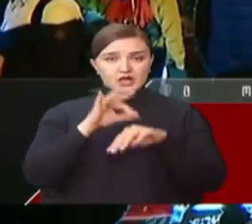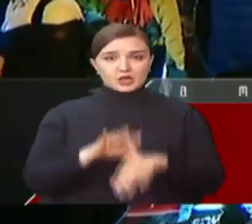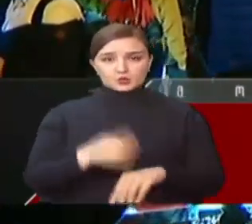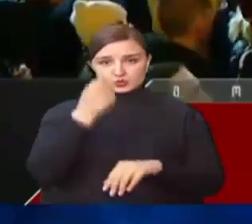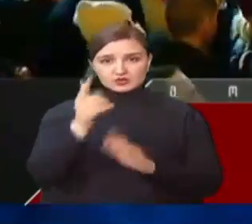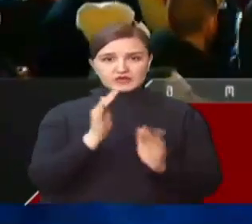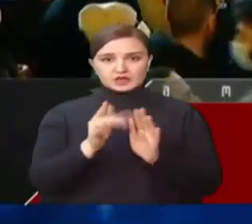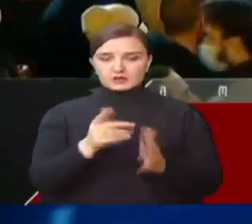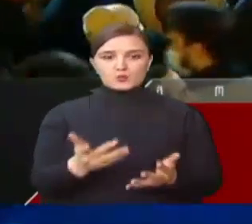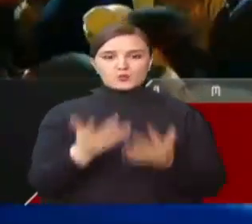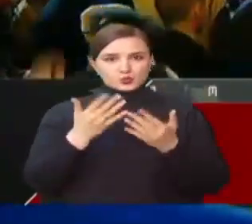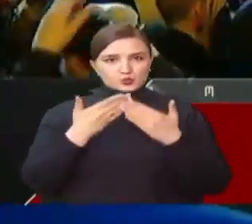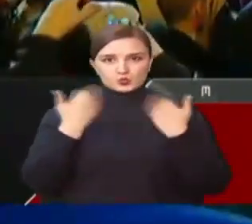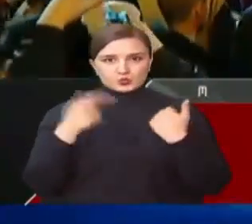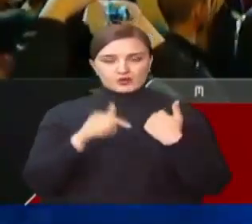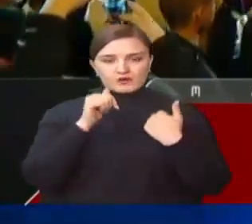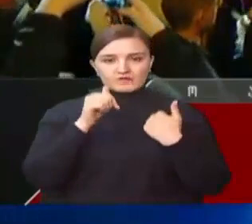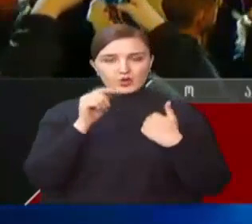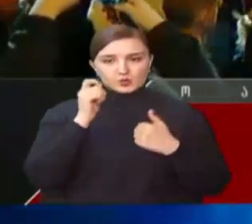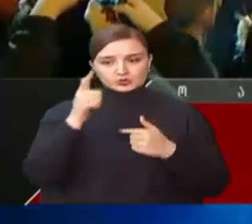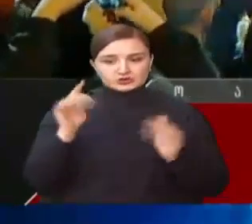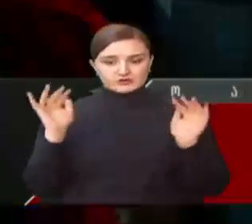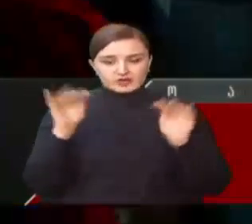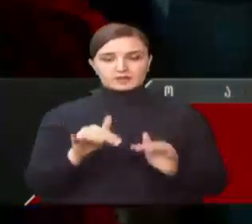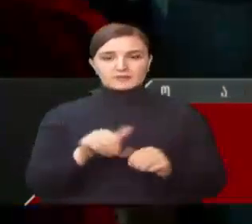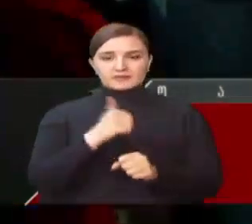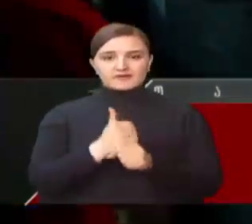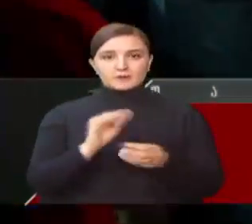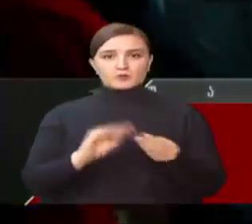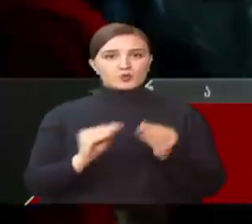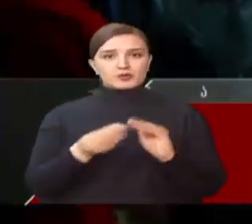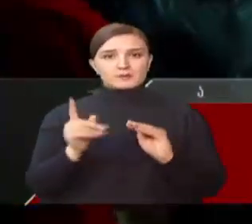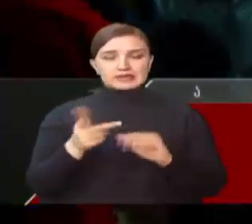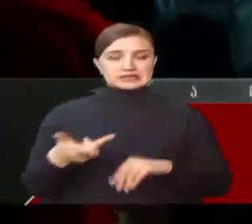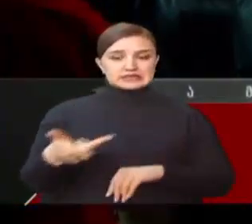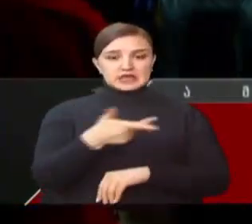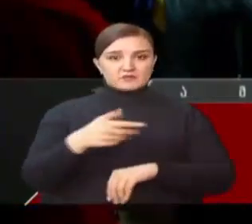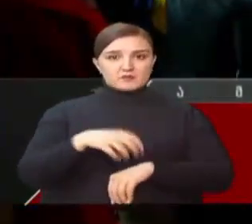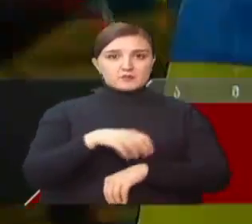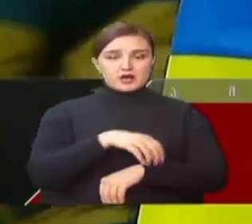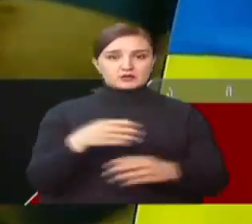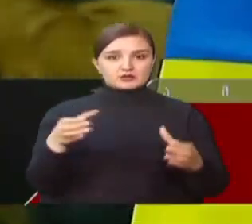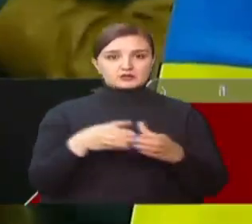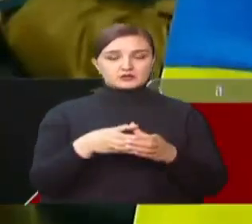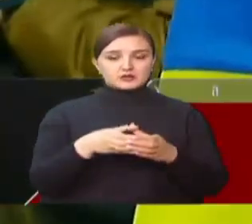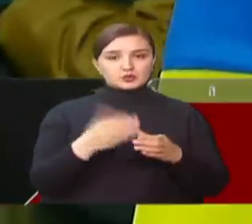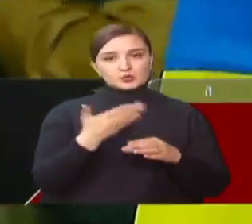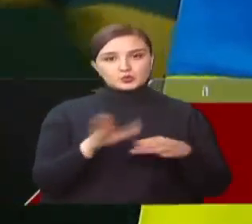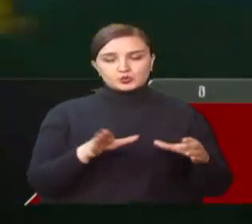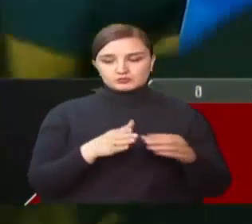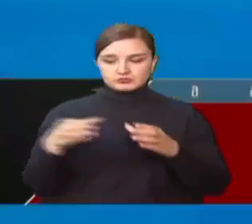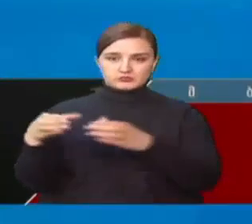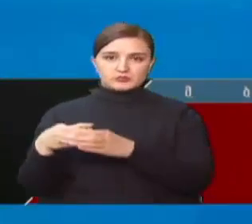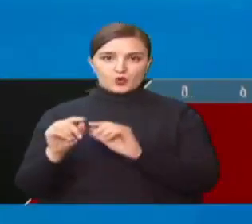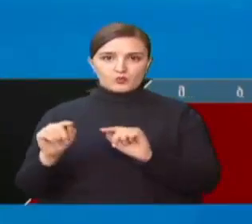რეალურ და გაცხადებულ მიზნებს შორის ხვალ რუსთაველზე მისვლის მთავარი დამაბრკოლებელი სამთა ერთობის გარეთ დარჩენილი ოპოზიციისთვისაც